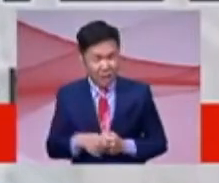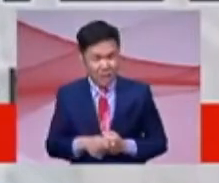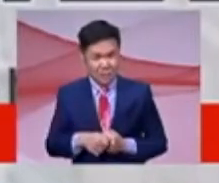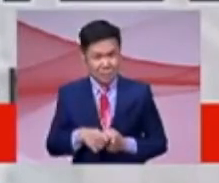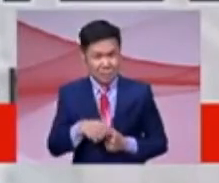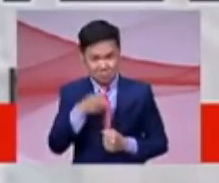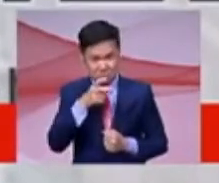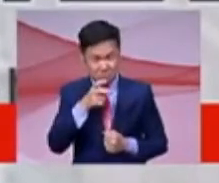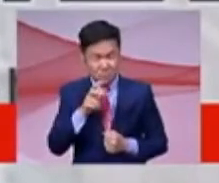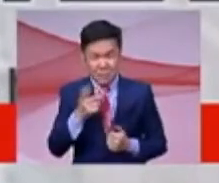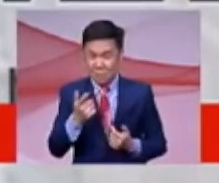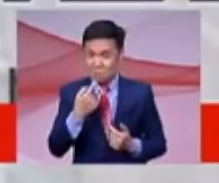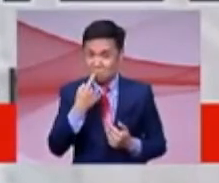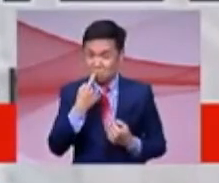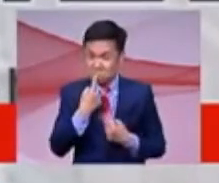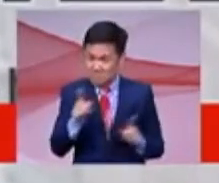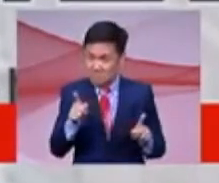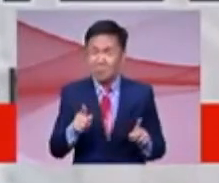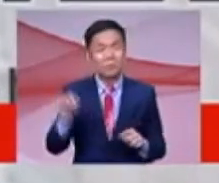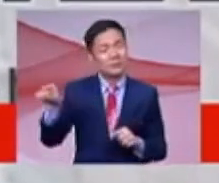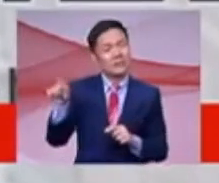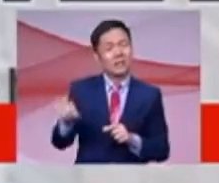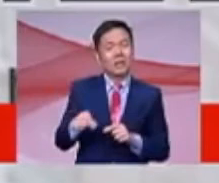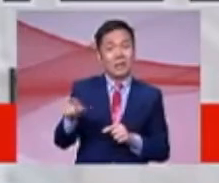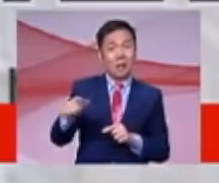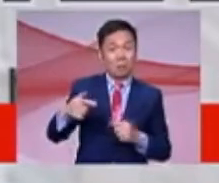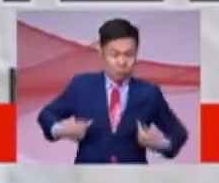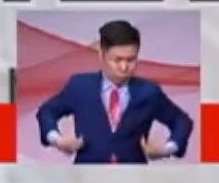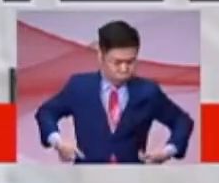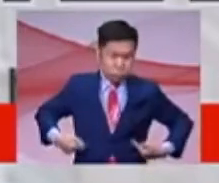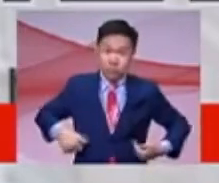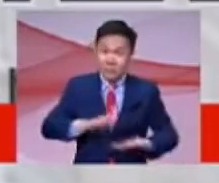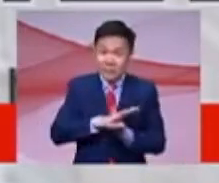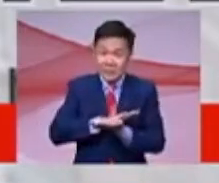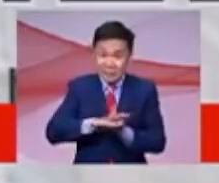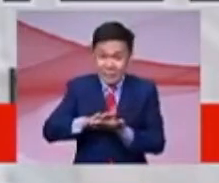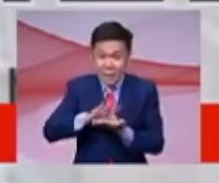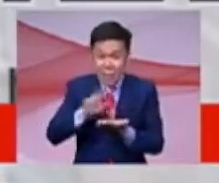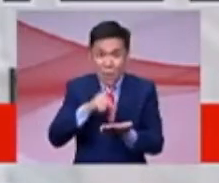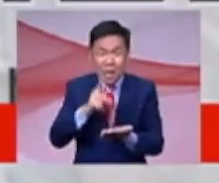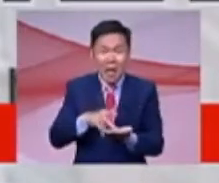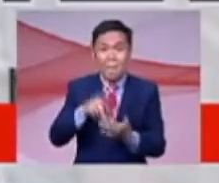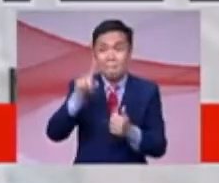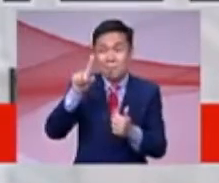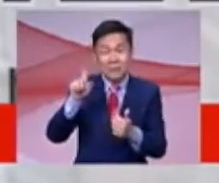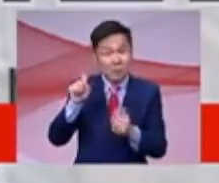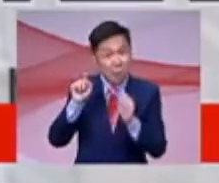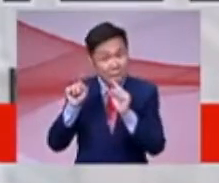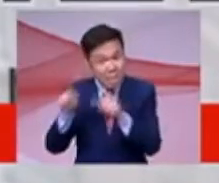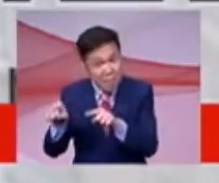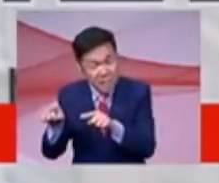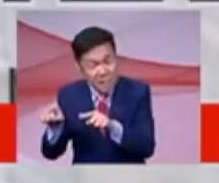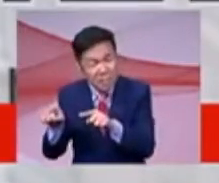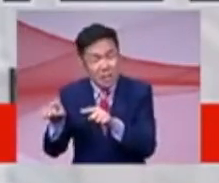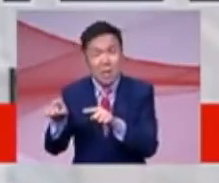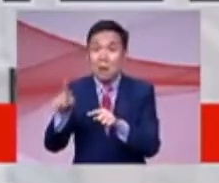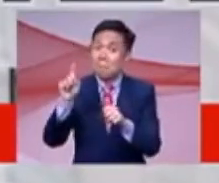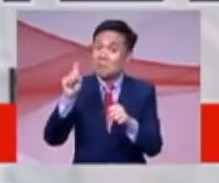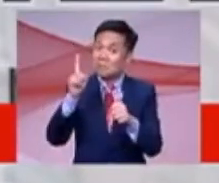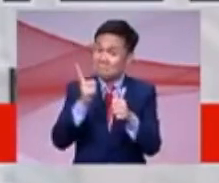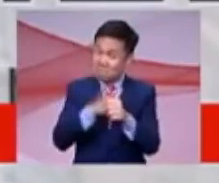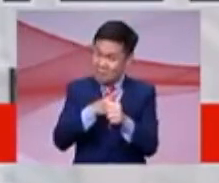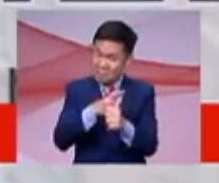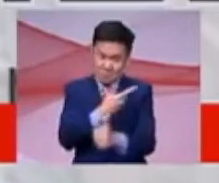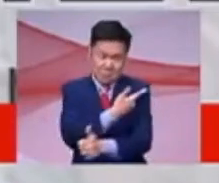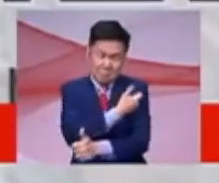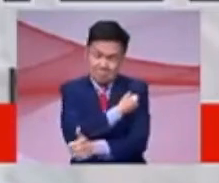tidak membenarkan, iaitu pusat dialisis untuk memastikan sesiapa yang ingin dapatkan dialisis telah pun menerima